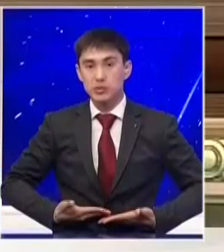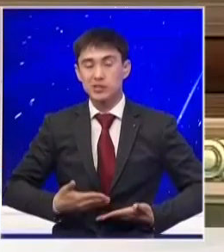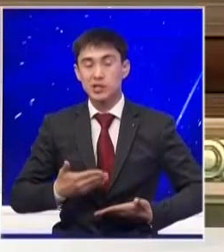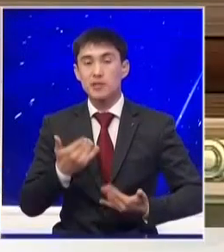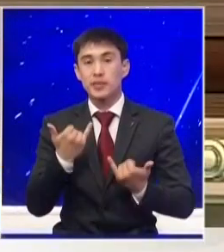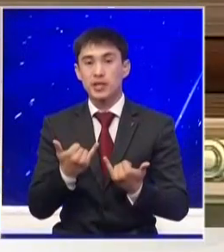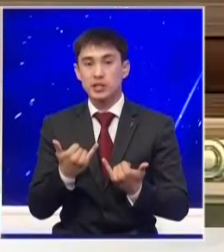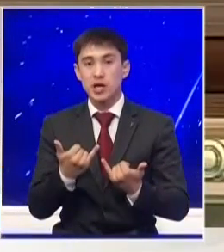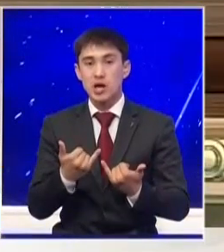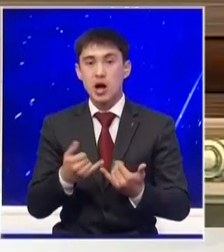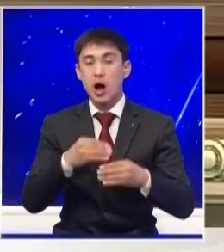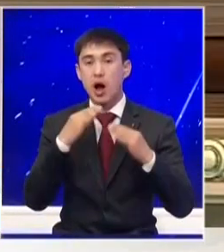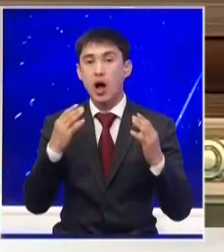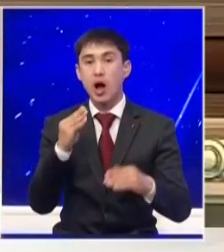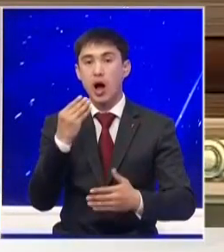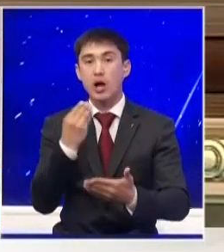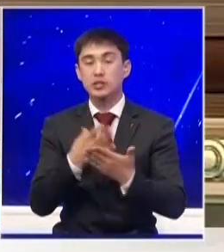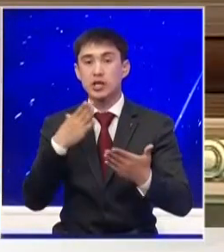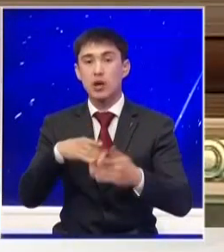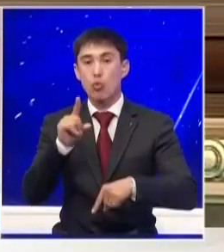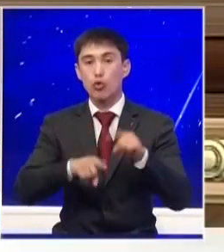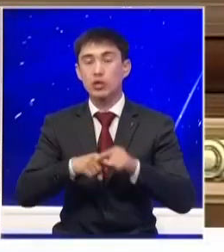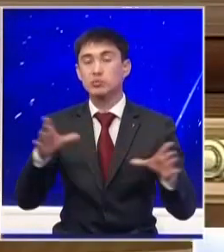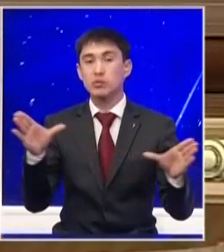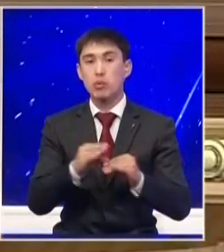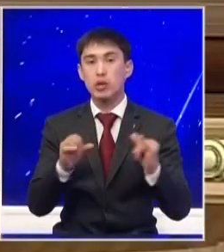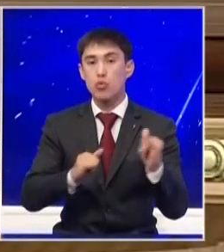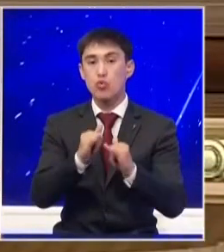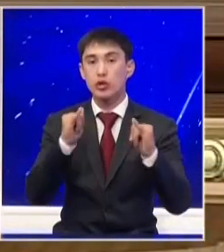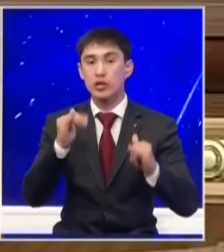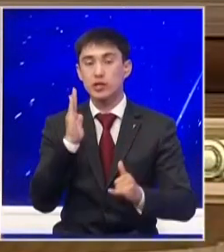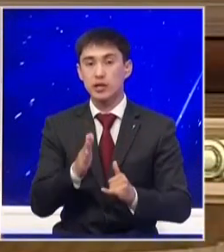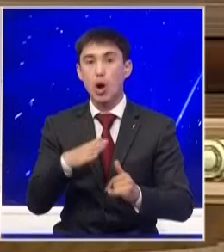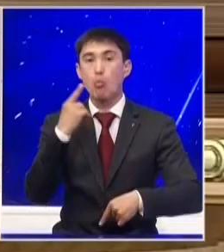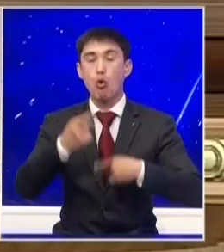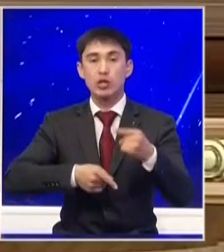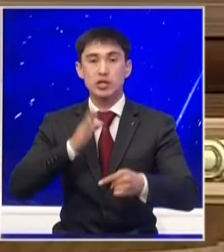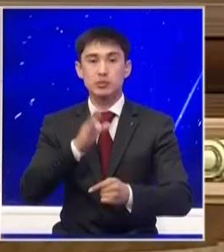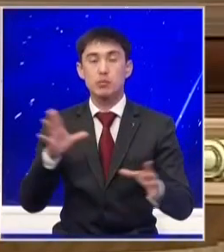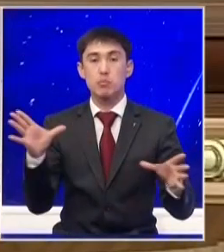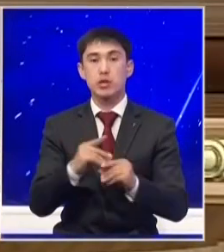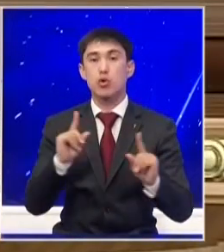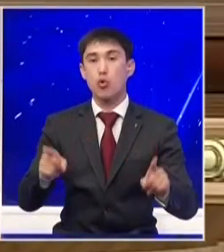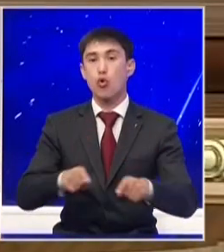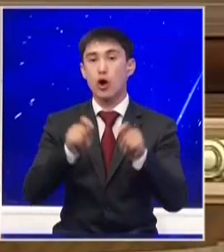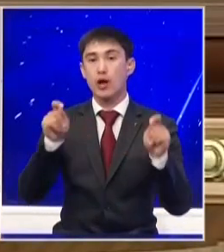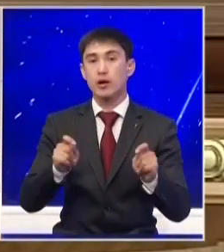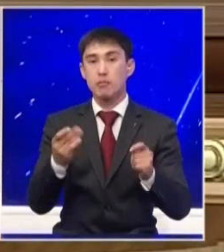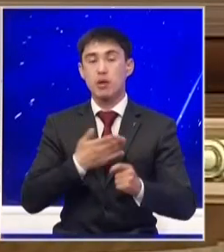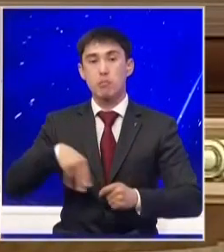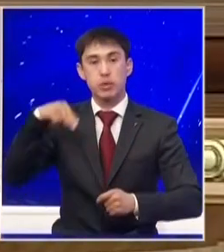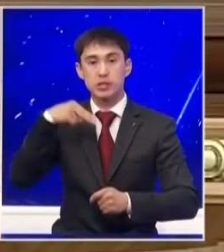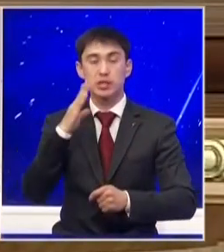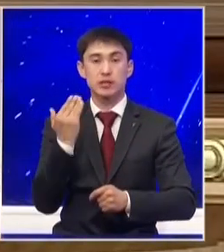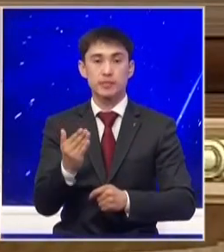Ендеше қастерлі отанымызды бірге өркендетейік. Болашағымызды бірге құрайық. Мен президент